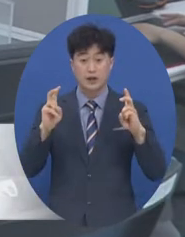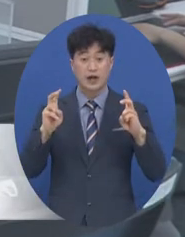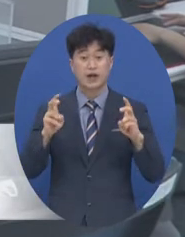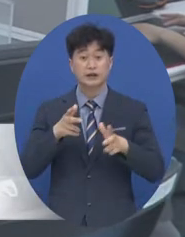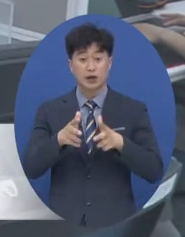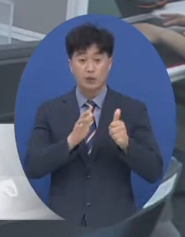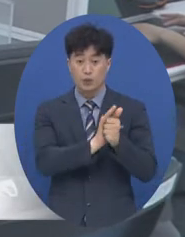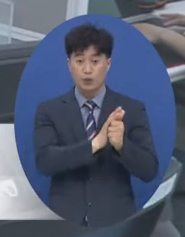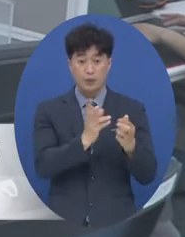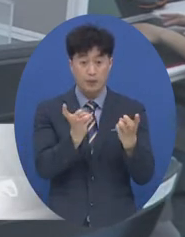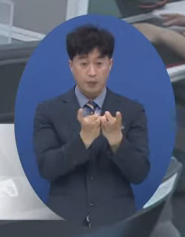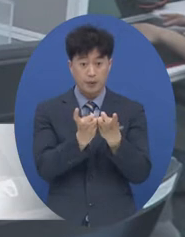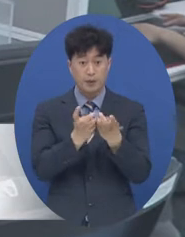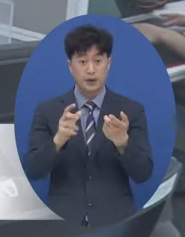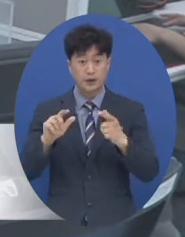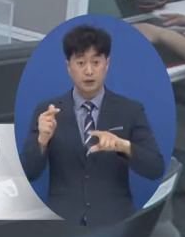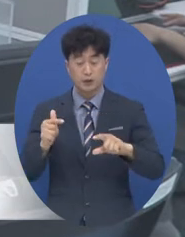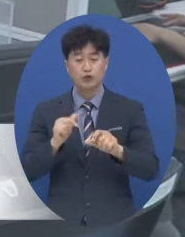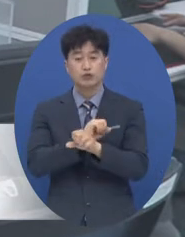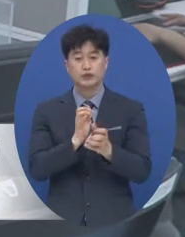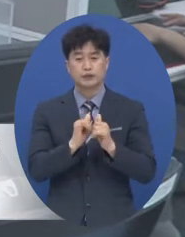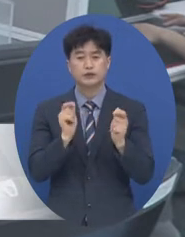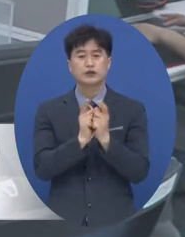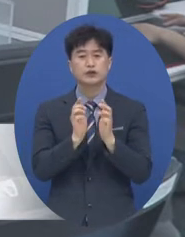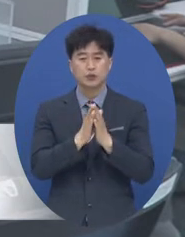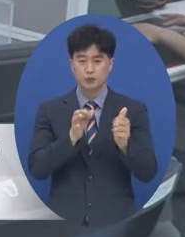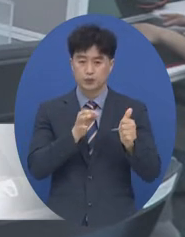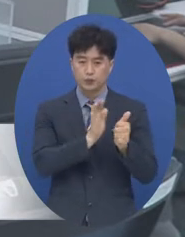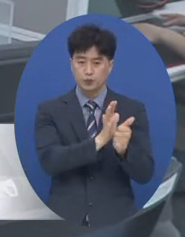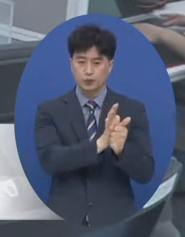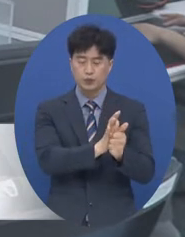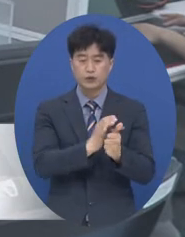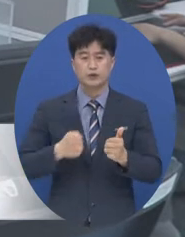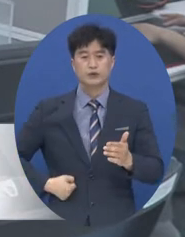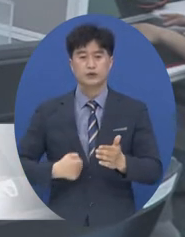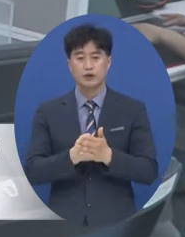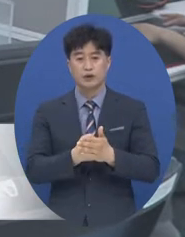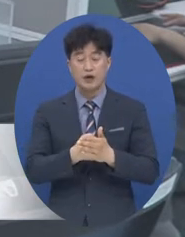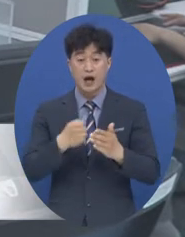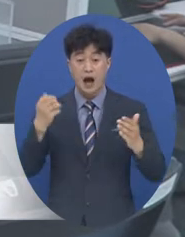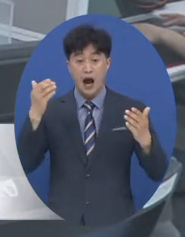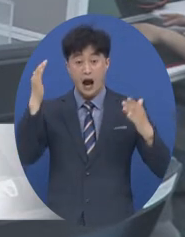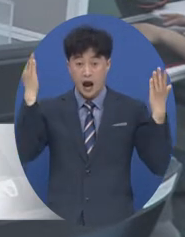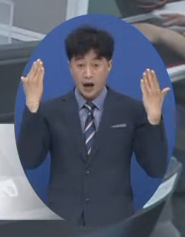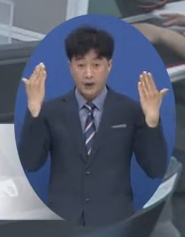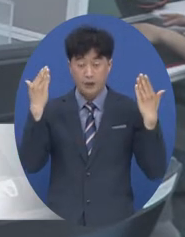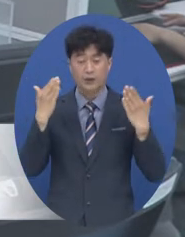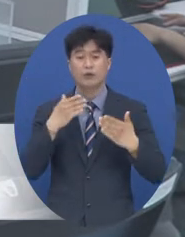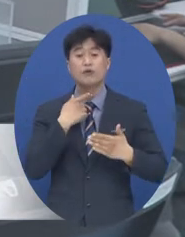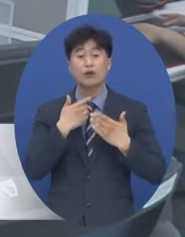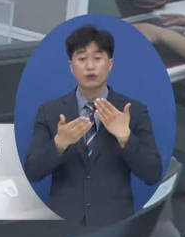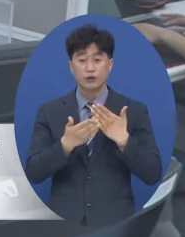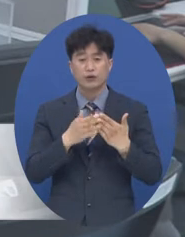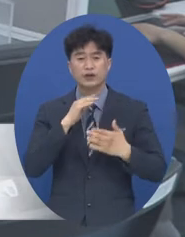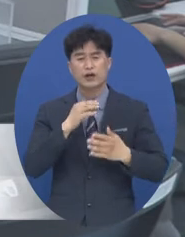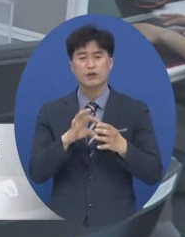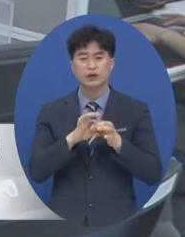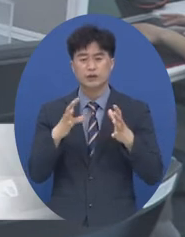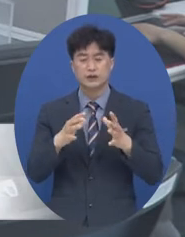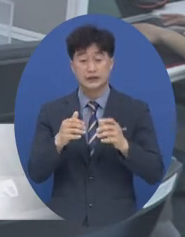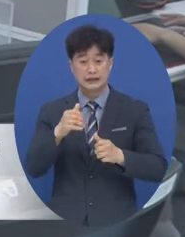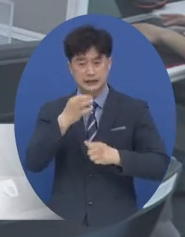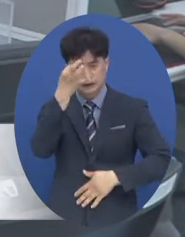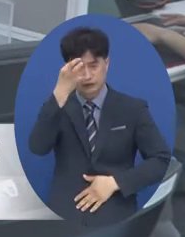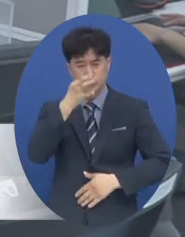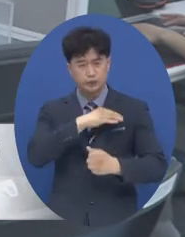기업이나 사업을 지원하던 방식에서 연구자를 직접 지원하기로 한 건데요. 학력과 경력, 나이 제한 없이 실력으로 뽑힌 이들이